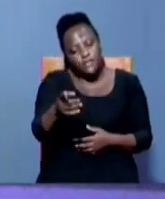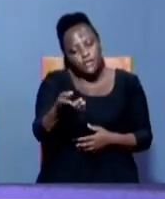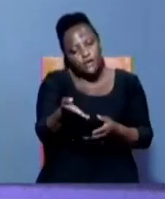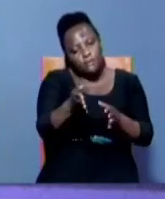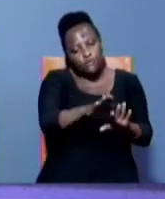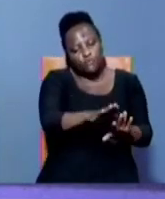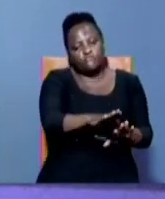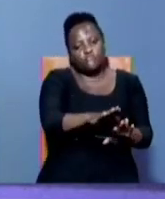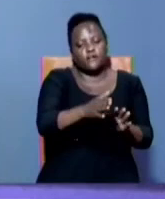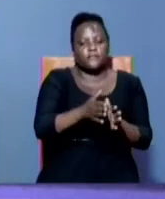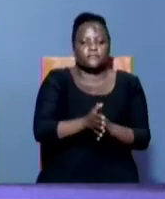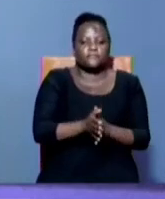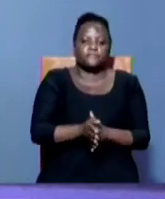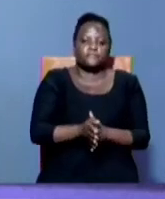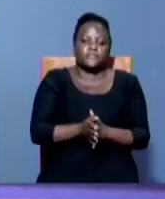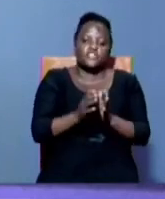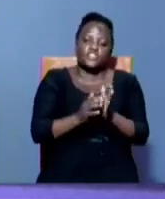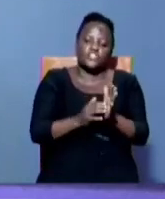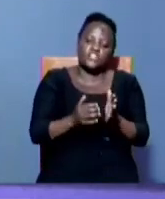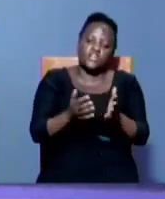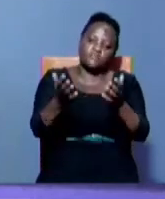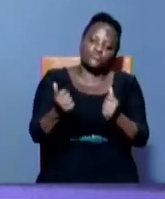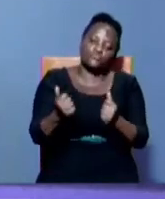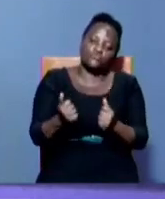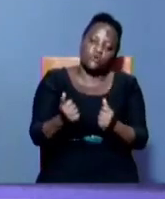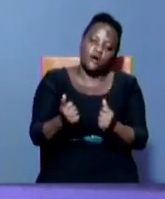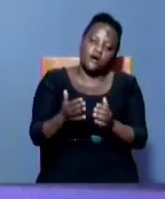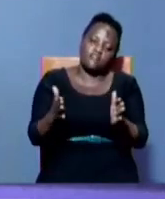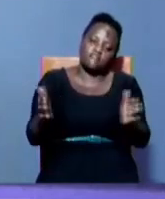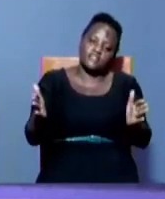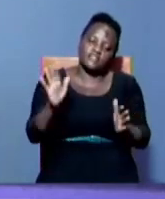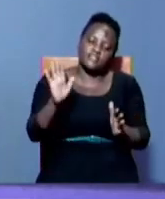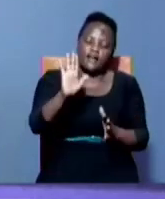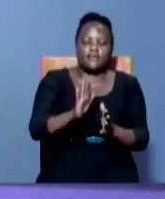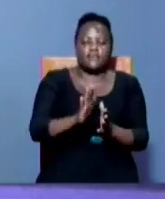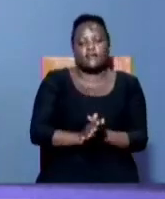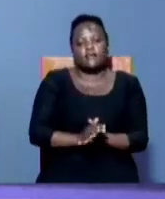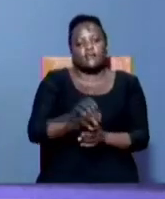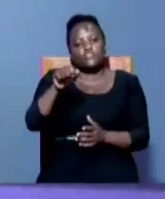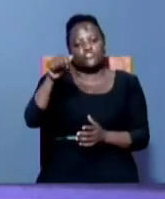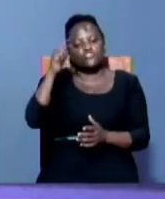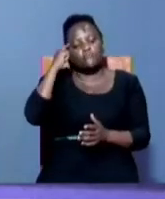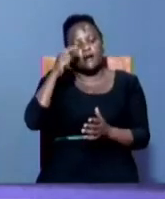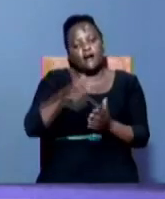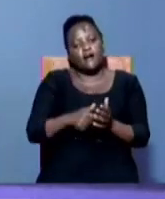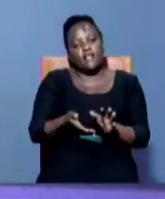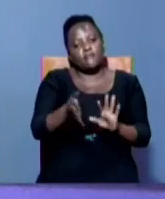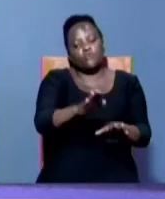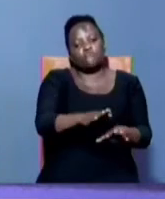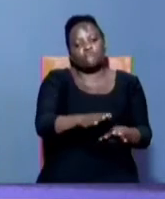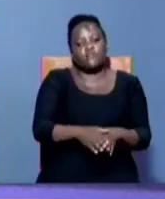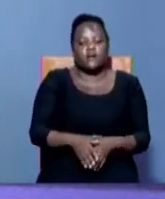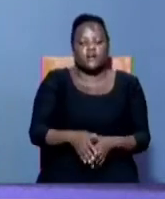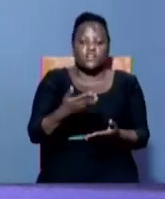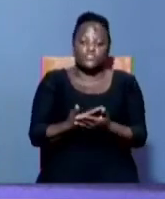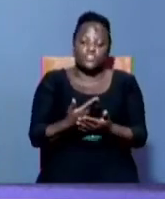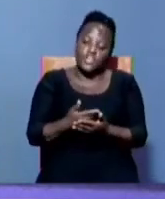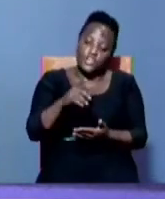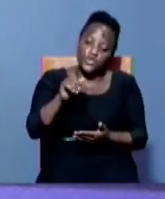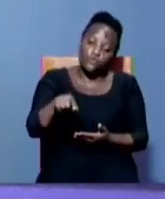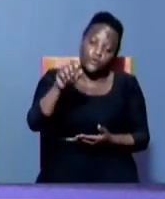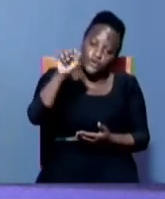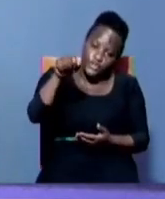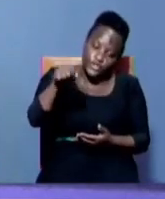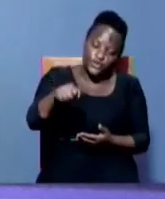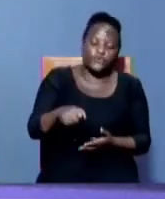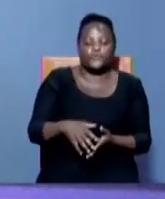mdhambi. Hey, sheria imechukua mkondo wake. Ndio maana amekufa. Na ushahidi unao? Ndio, ni damu